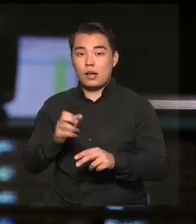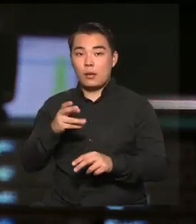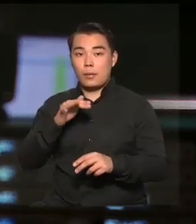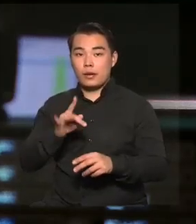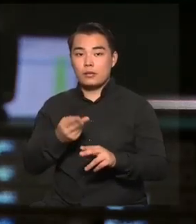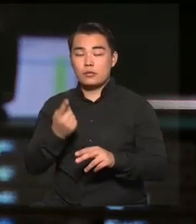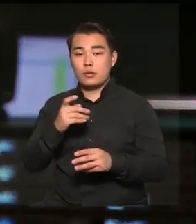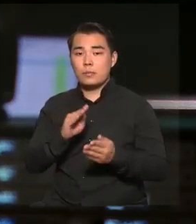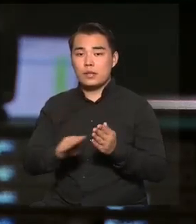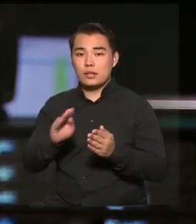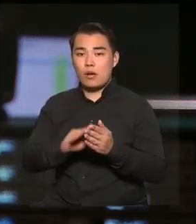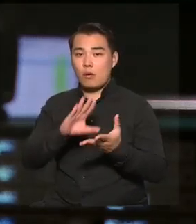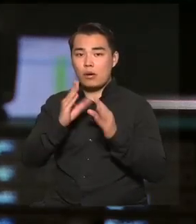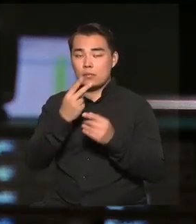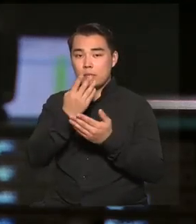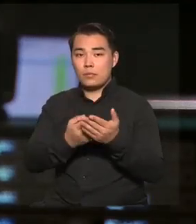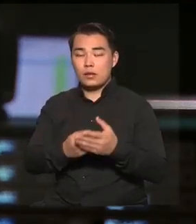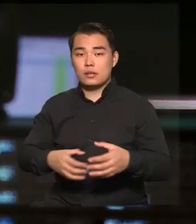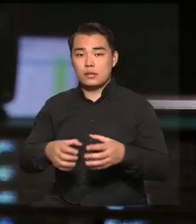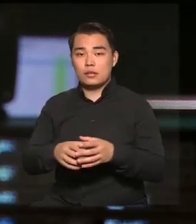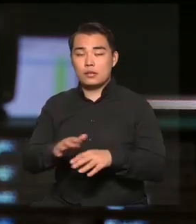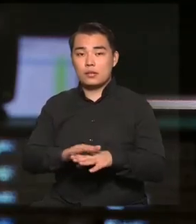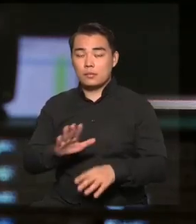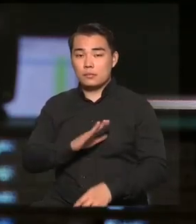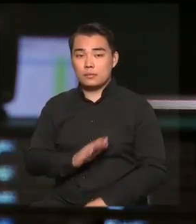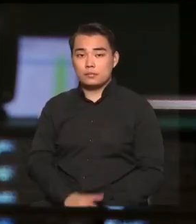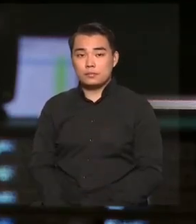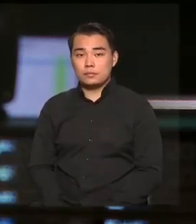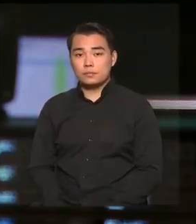қаламгердің жүздеген шығармасы бар, жинақтың тұсаукесері өтті.